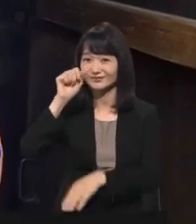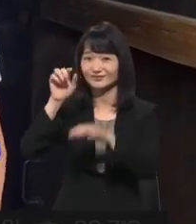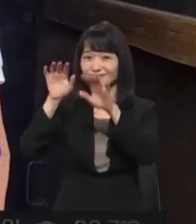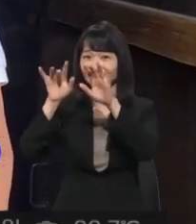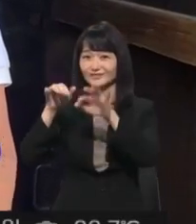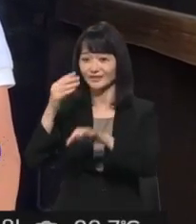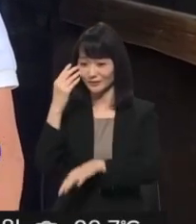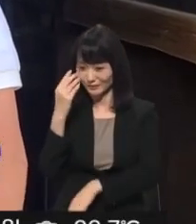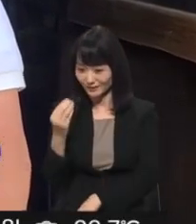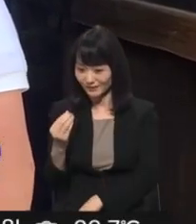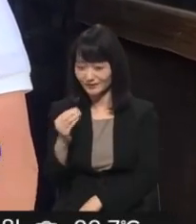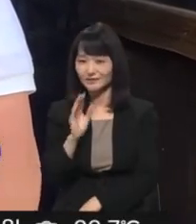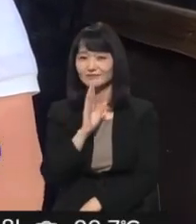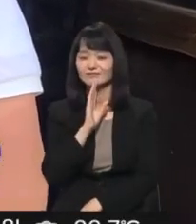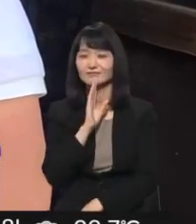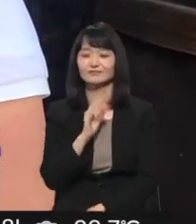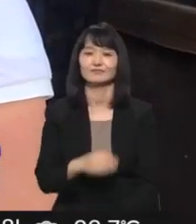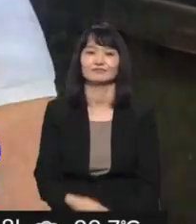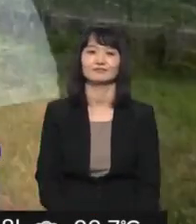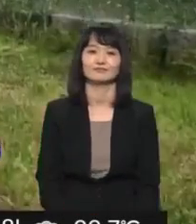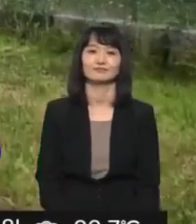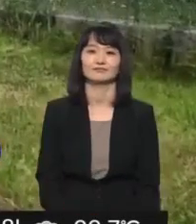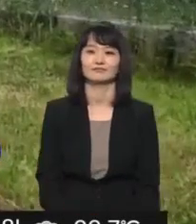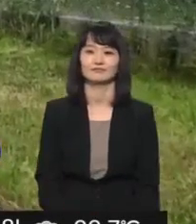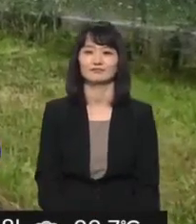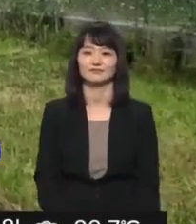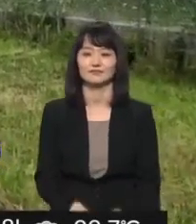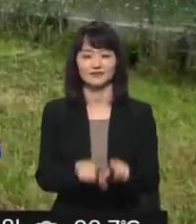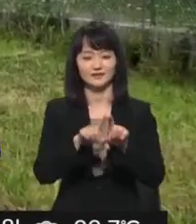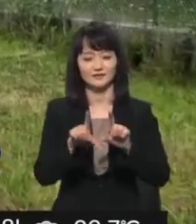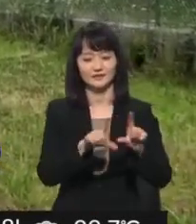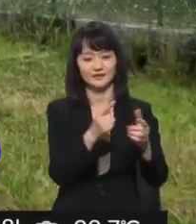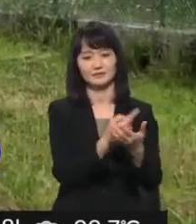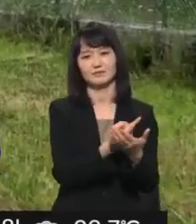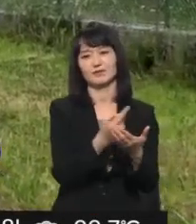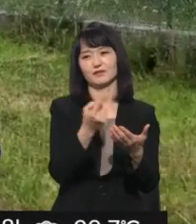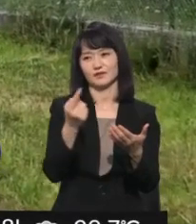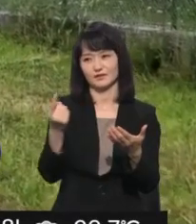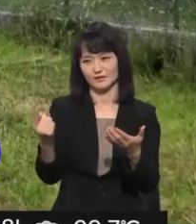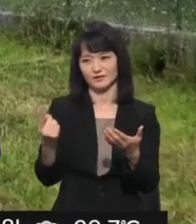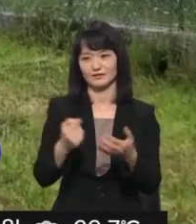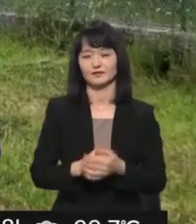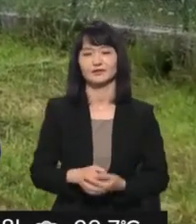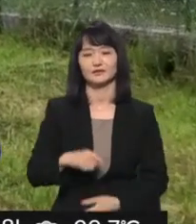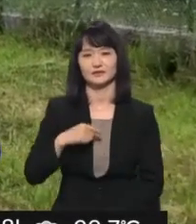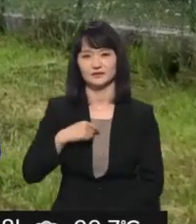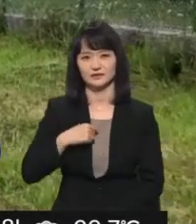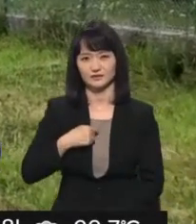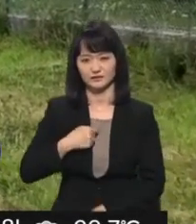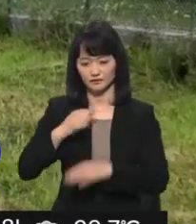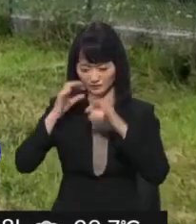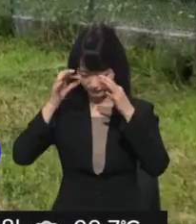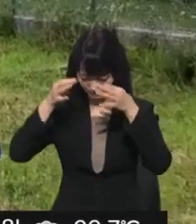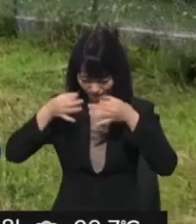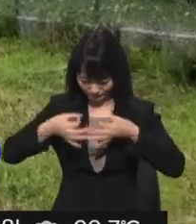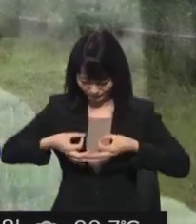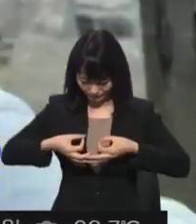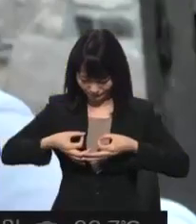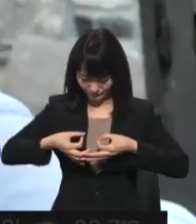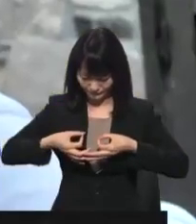어떻습니까 그렇죠 이제 일단 일상을 벗어나서 예 그 스스로를 좀 돌아볼 수 있는